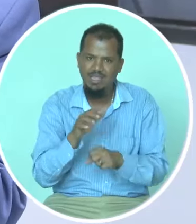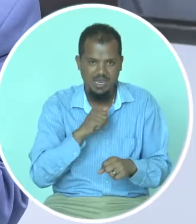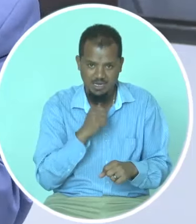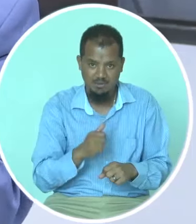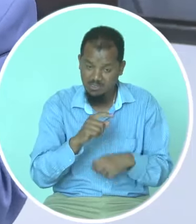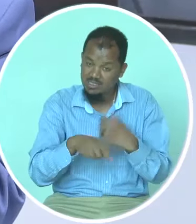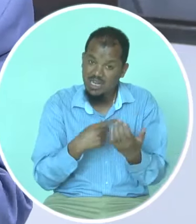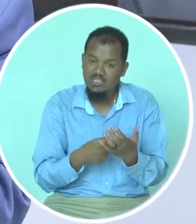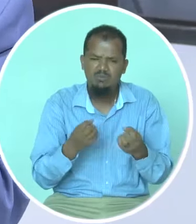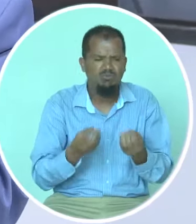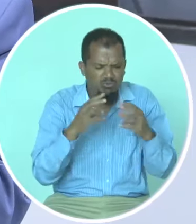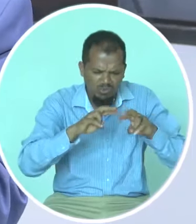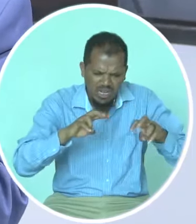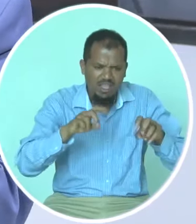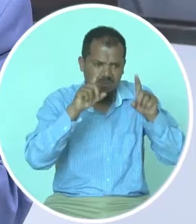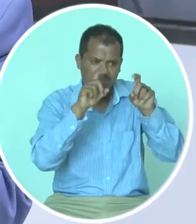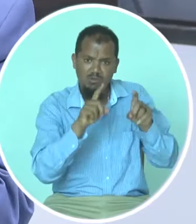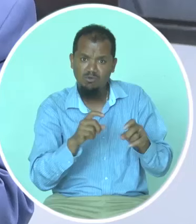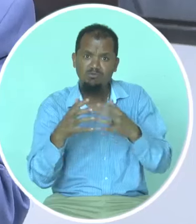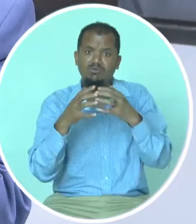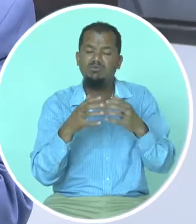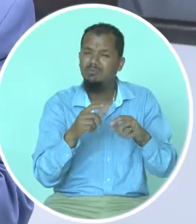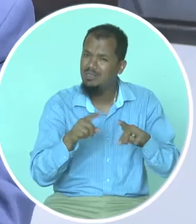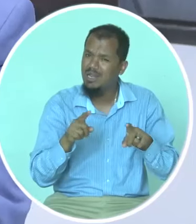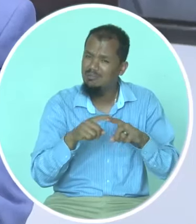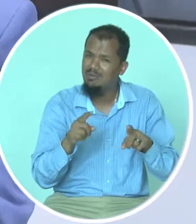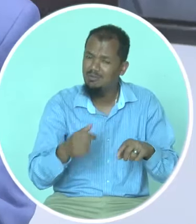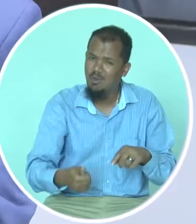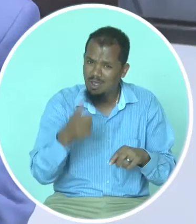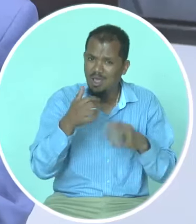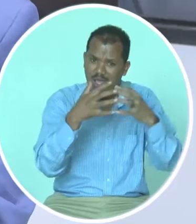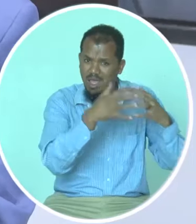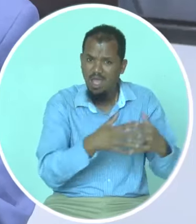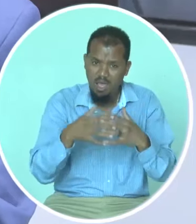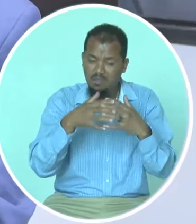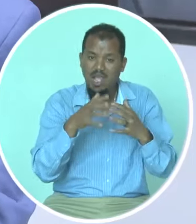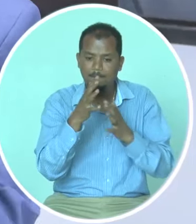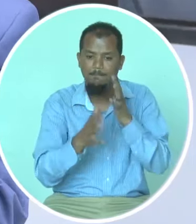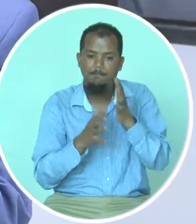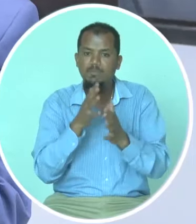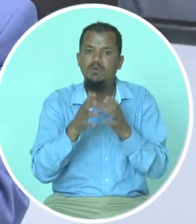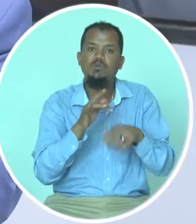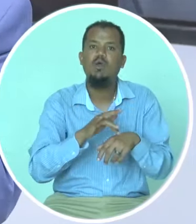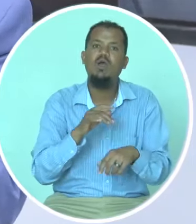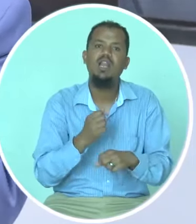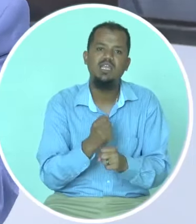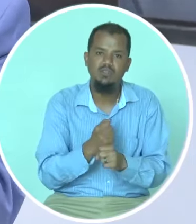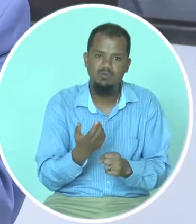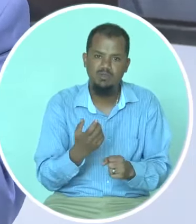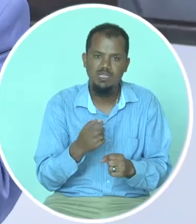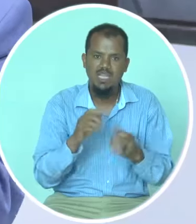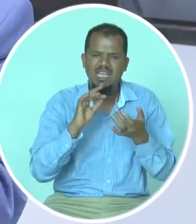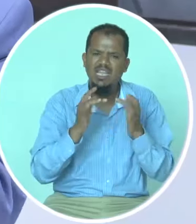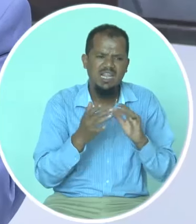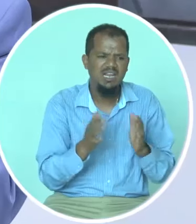አይደለም ስለዚህ ብዙ ጥናትና ምርምሮች በአሜሪካ በተለይ ደግሞ በዋናነት የአሜሪካ ምልክት ቋንቋ ላይ ነው የሚሰሩት